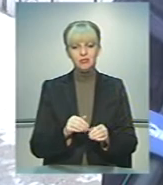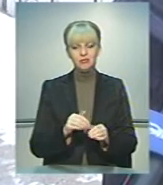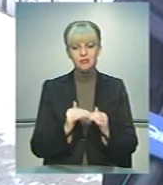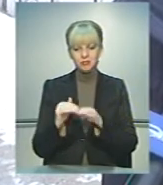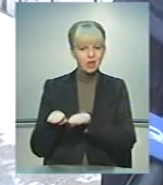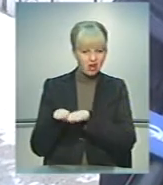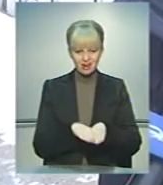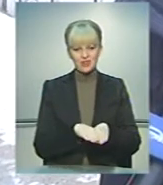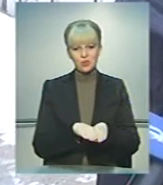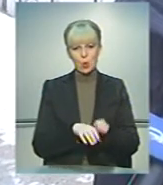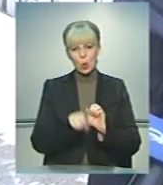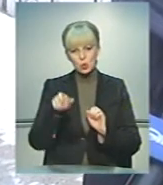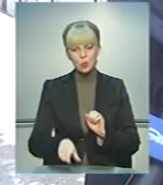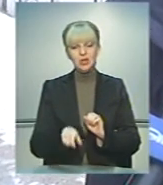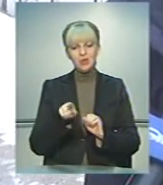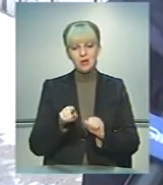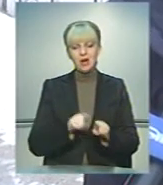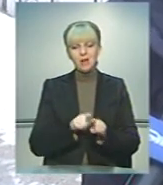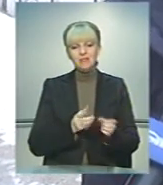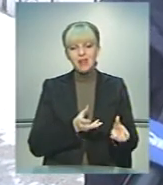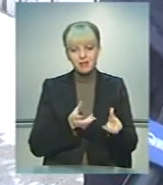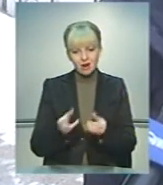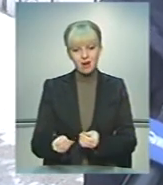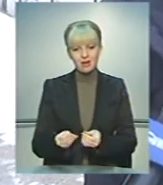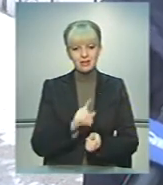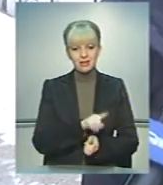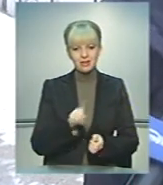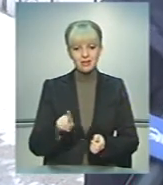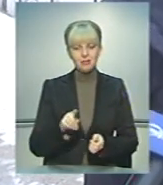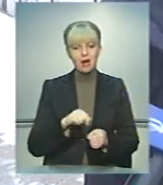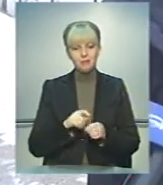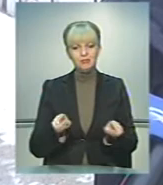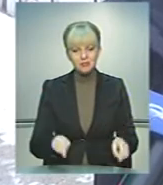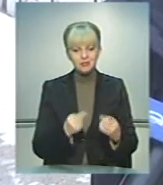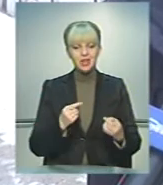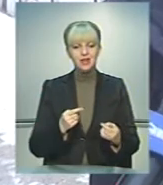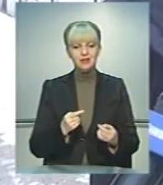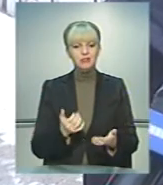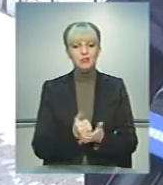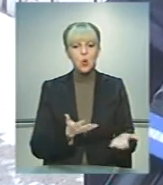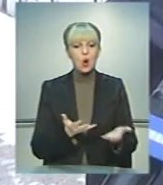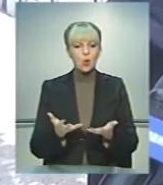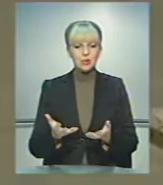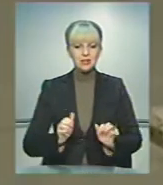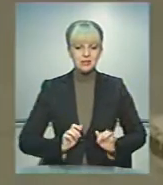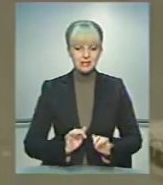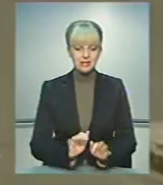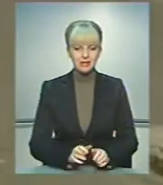до рівної людини, вони їх надихає і їх піднімає, спонукає до якихось